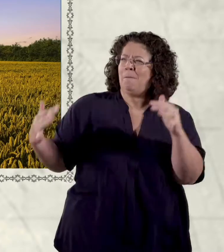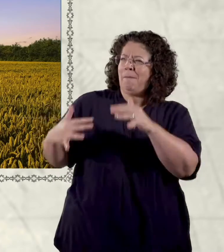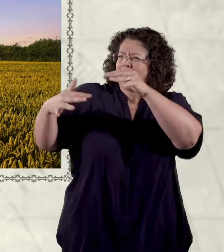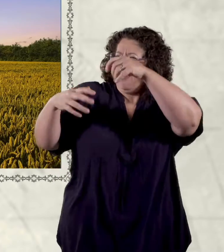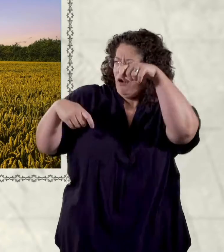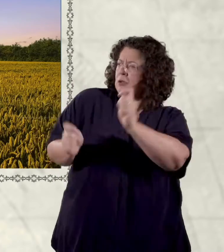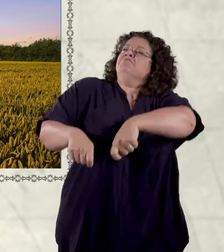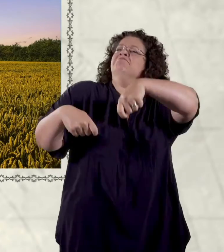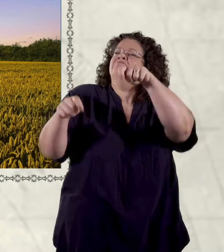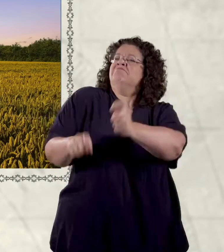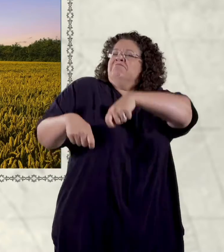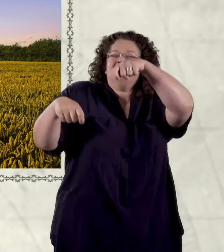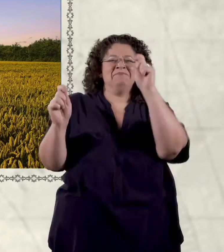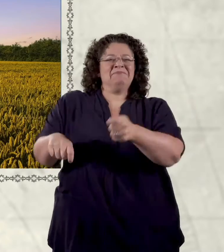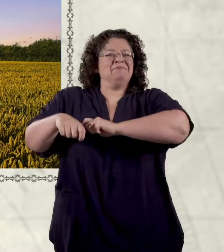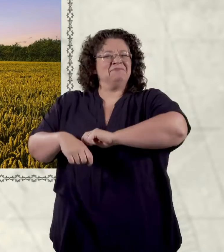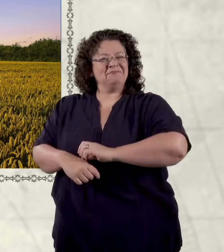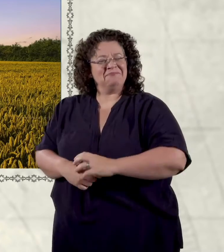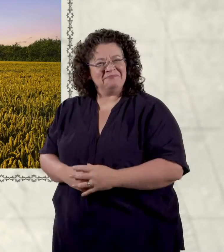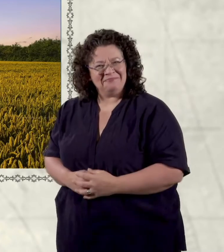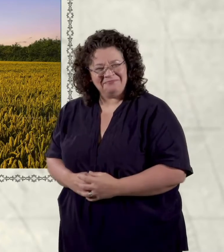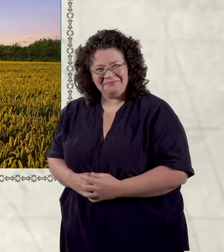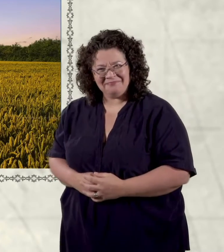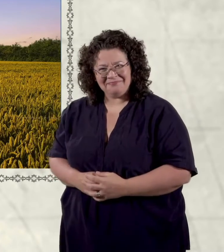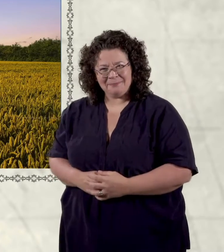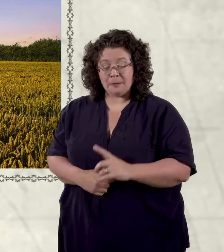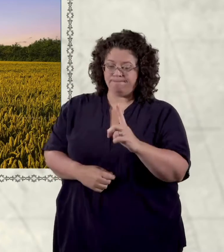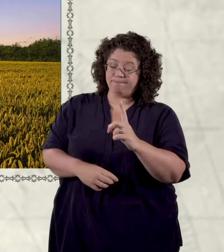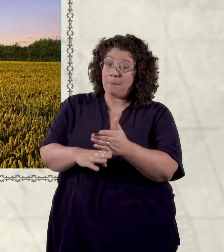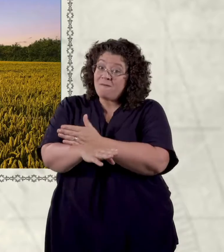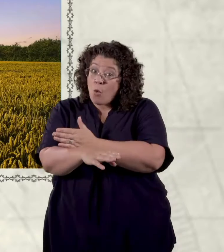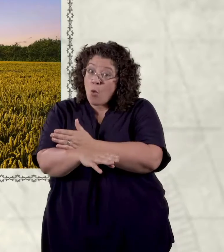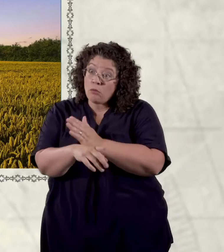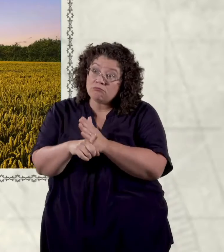ferched yn arwain ein pobl i ryfel.